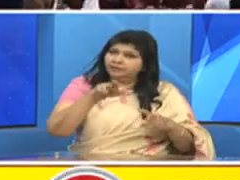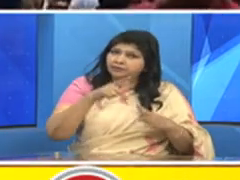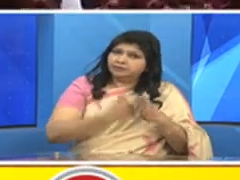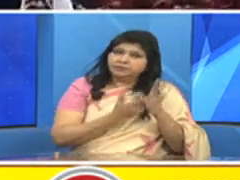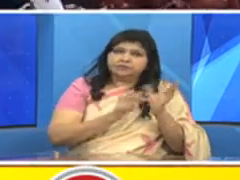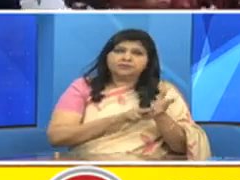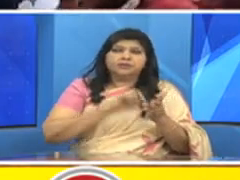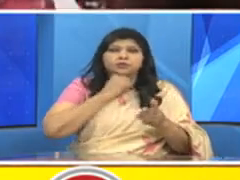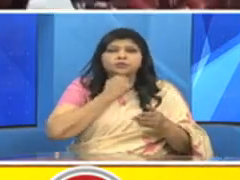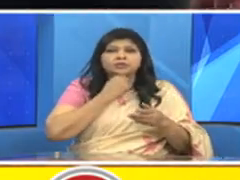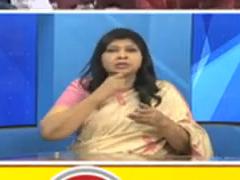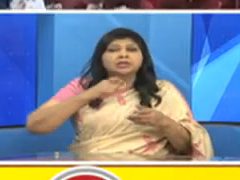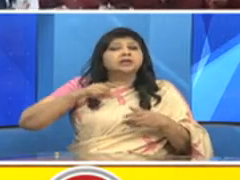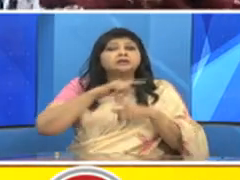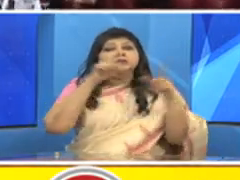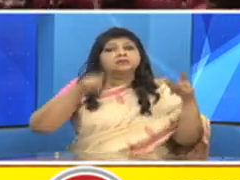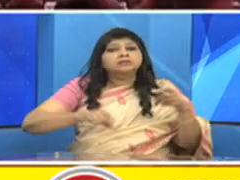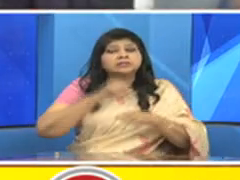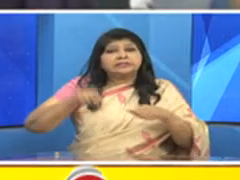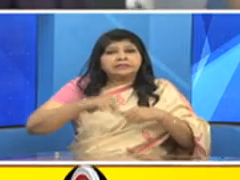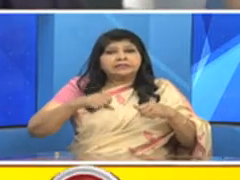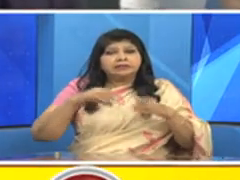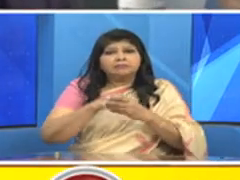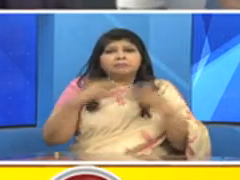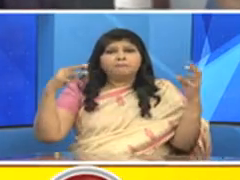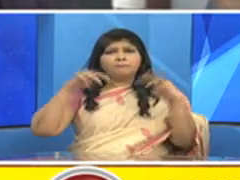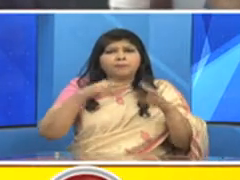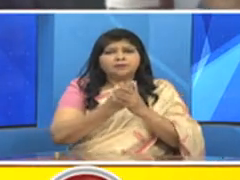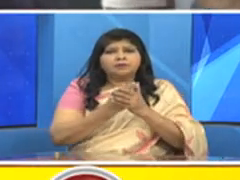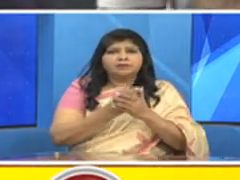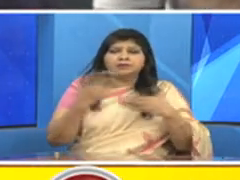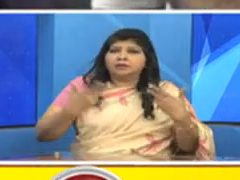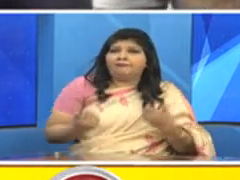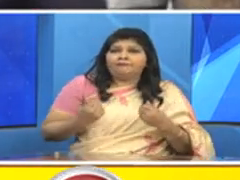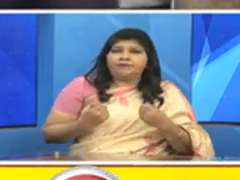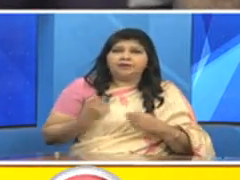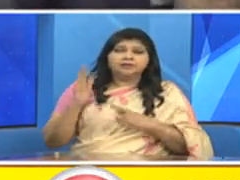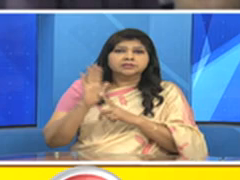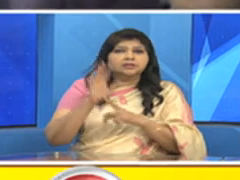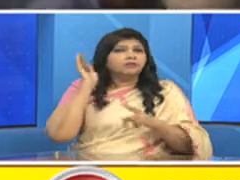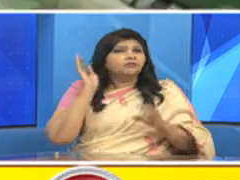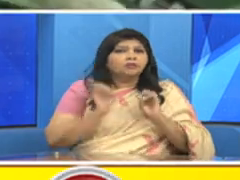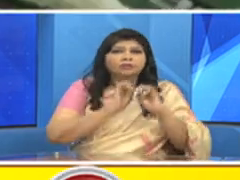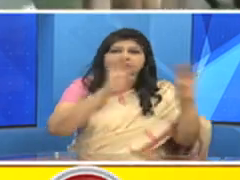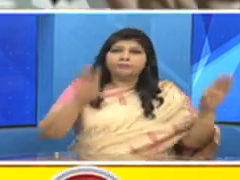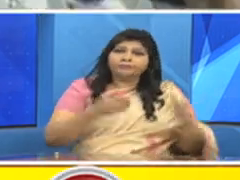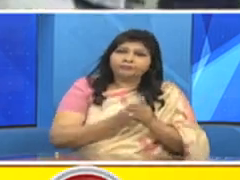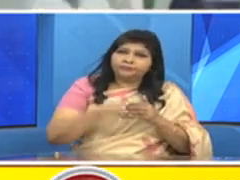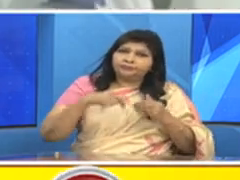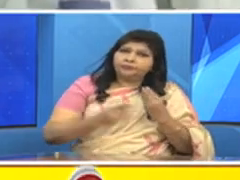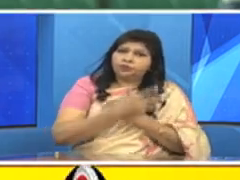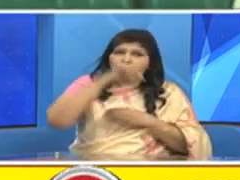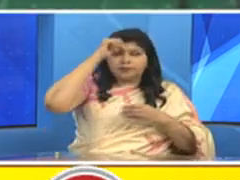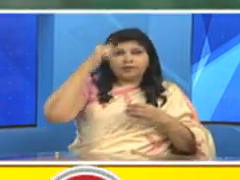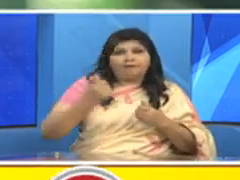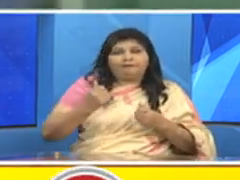ने देश भर में साइक्लोथॉन का आयोजन किया, जिसमें शामिल लाखों देशवासियों ने फिटनेस का संदेश दिया। हमारा न्यू इंडिया पूरी